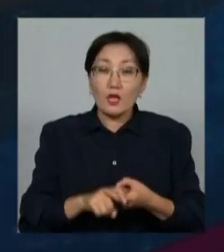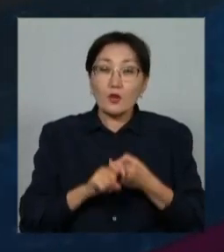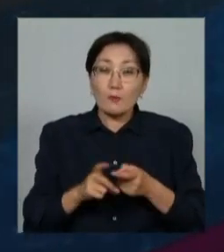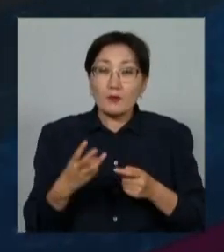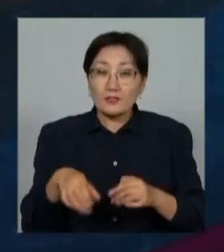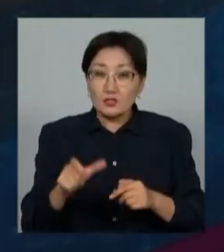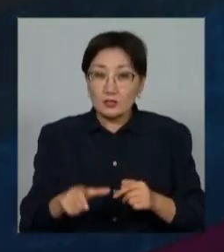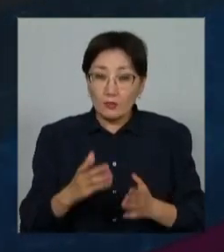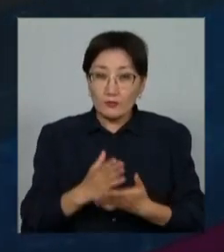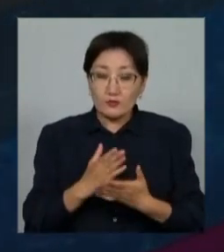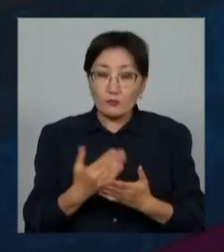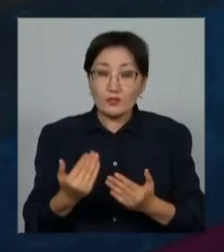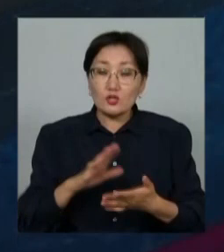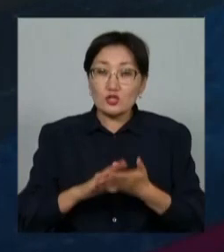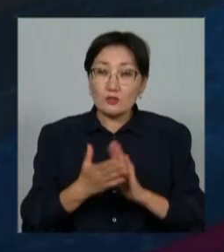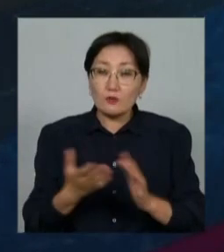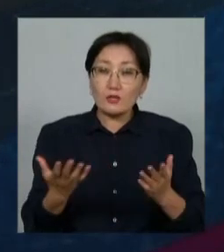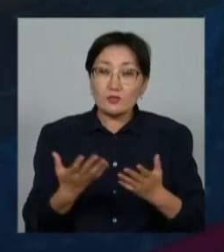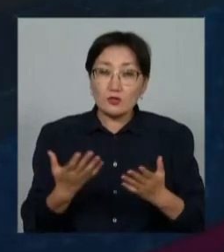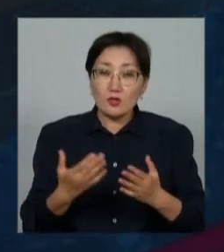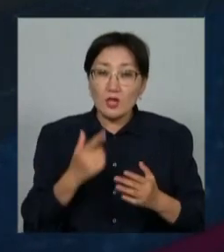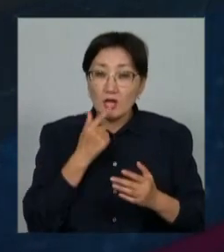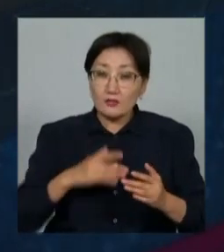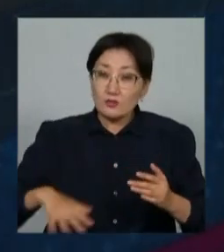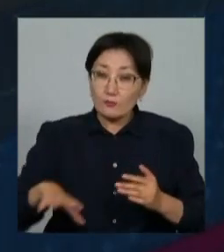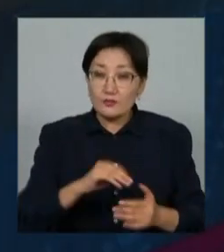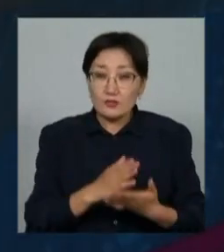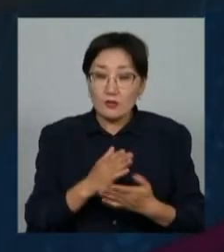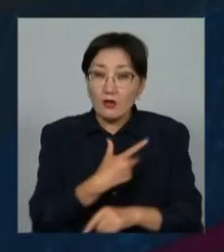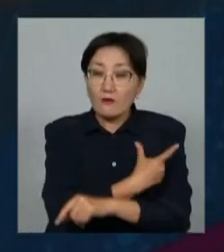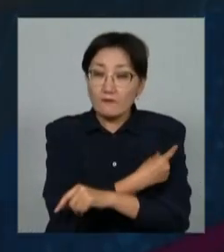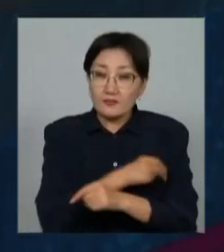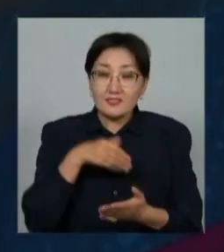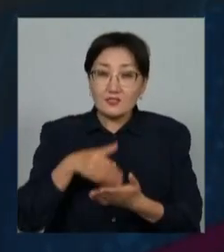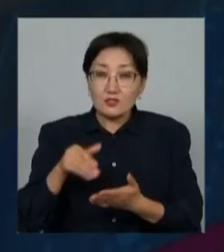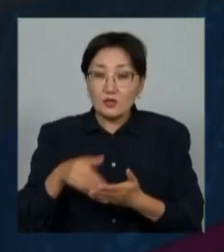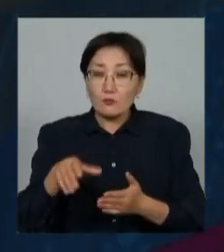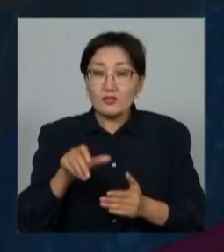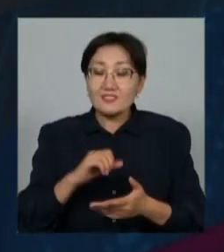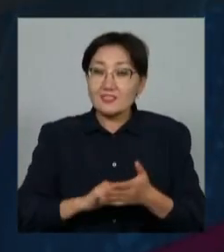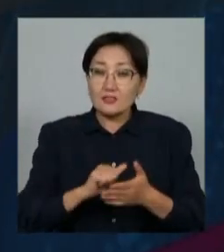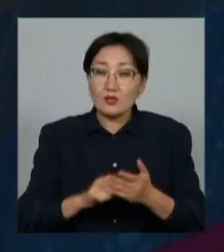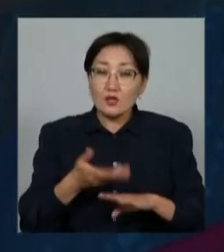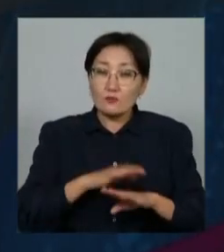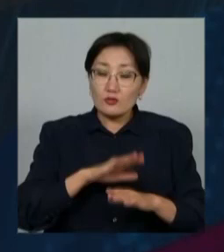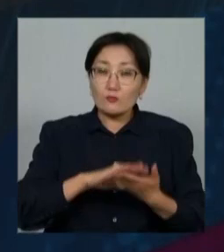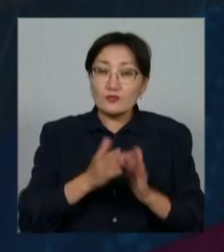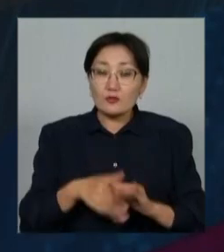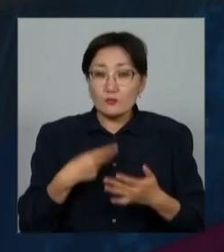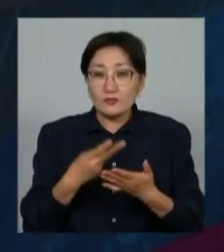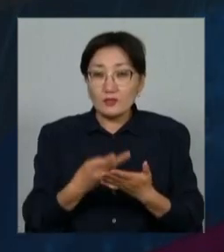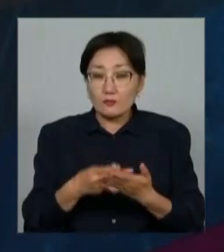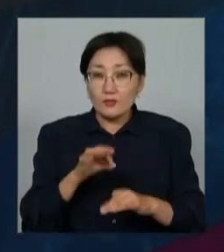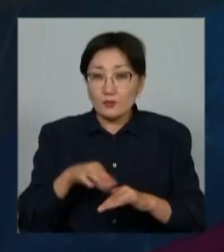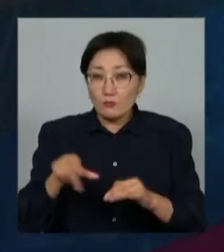бірнеше науқас бар. Олардың жағдайы қалай? Қызыл аймақта болып, вакцинадан бас тартудың салдарынан ауыр халге түскен науқастармен